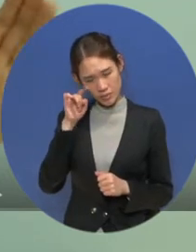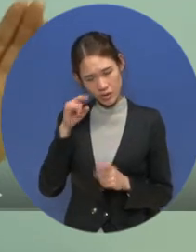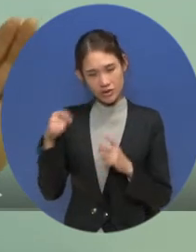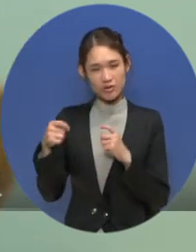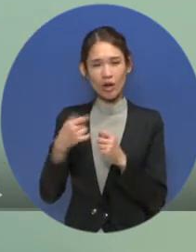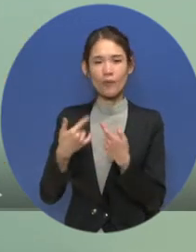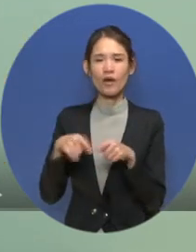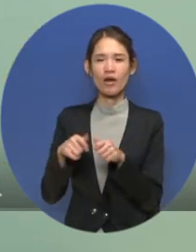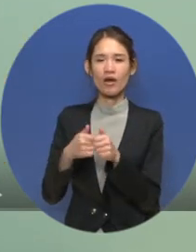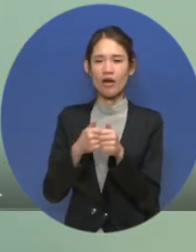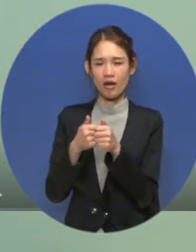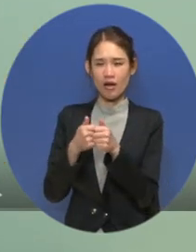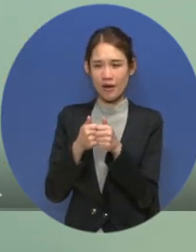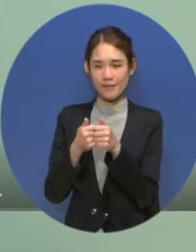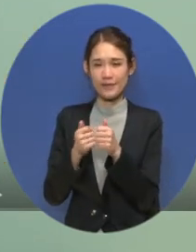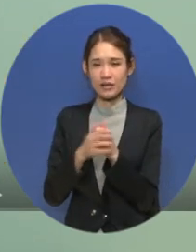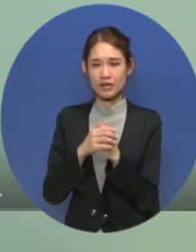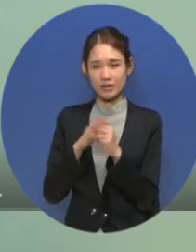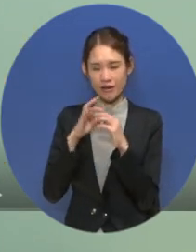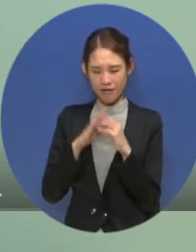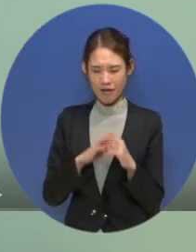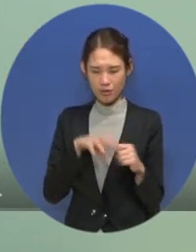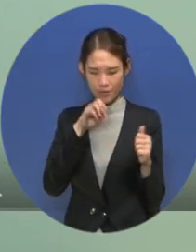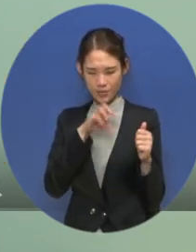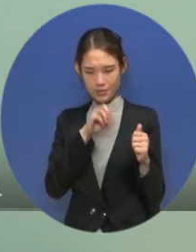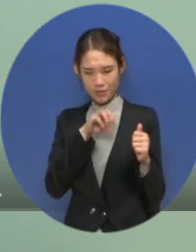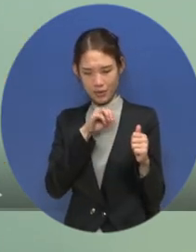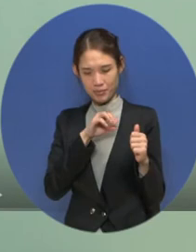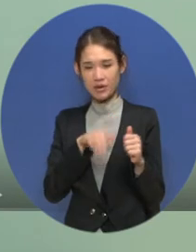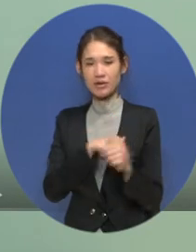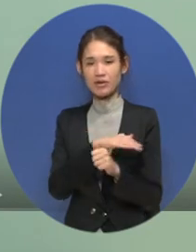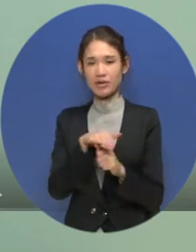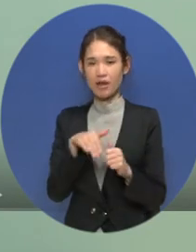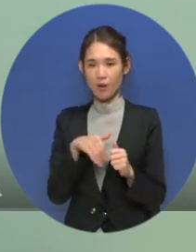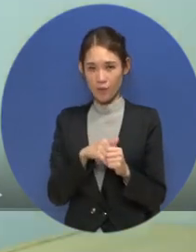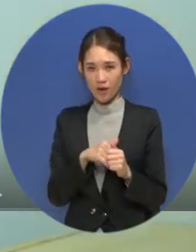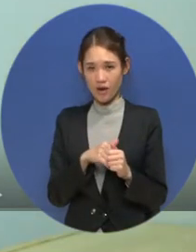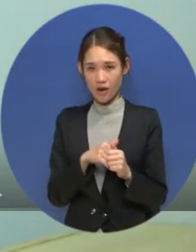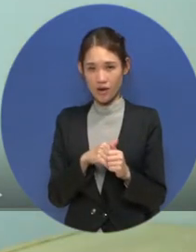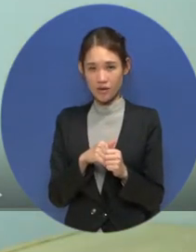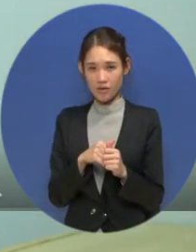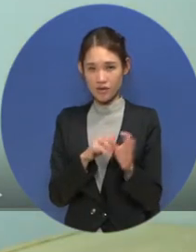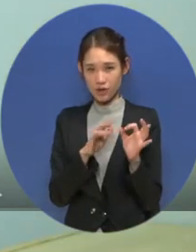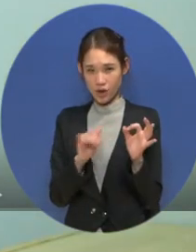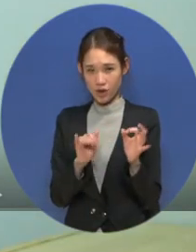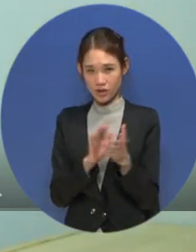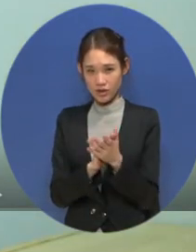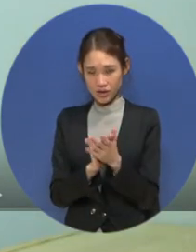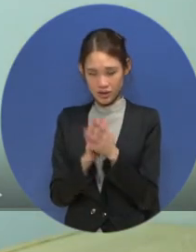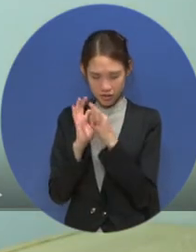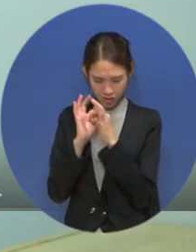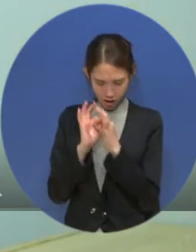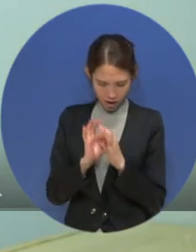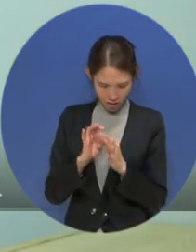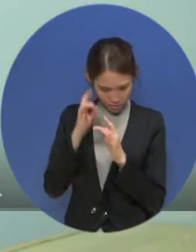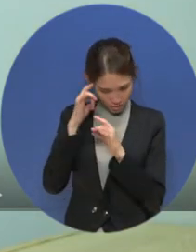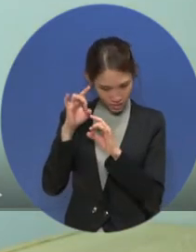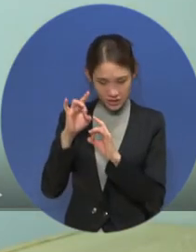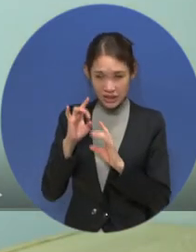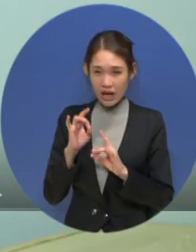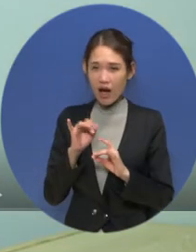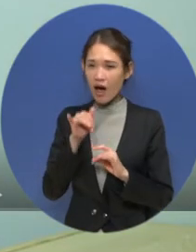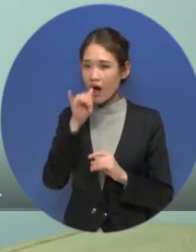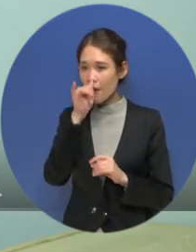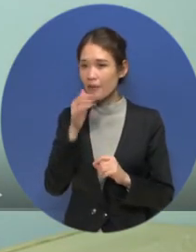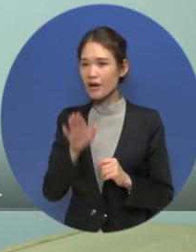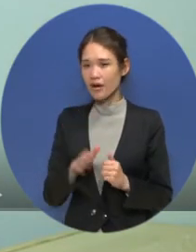매일 옆에 붙어서 계속 얘기해야 되는 상황으로 이 10명의 친구들을 계속 레이더망을 끄지 않고 일을